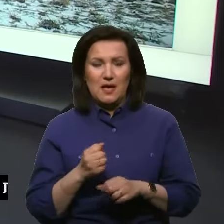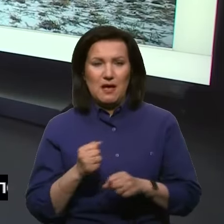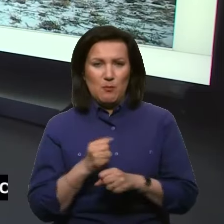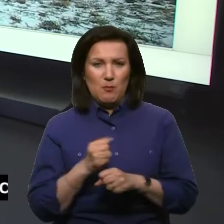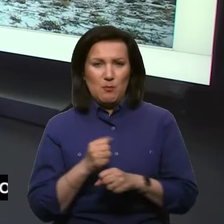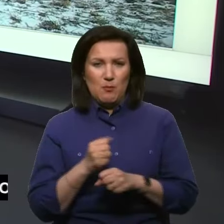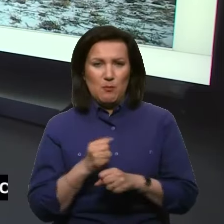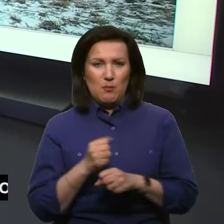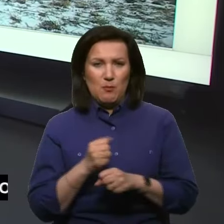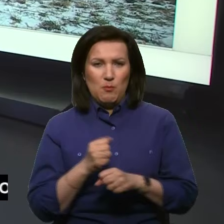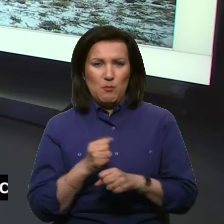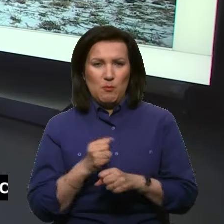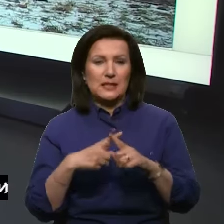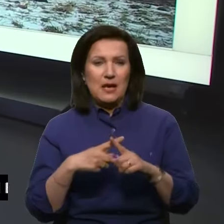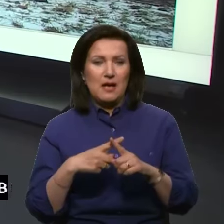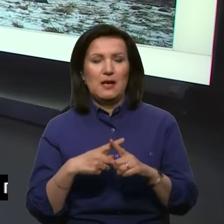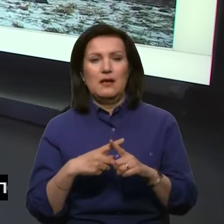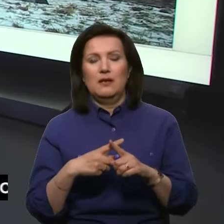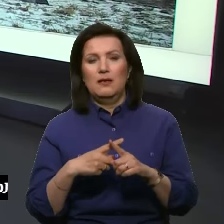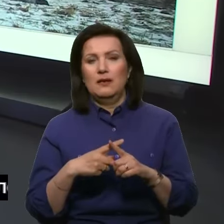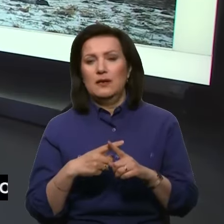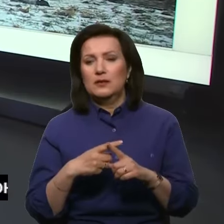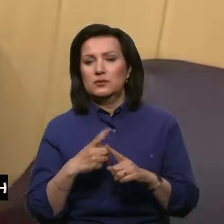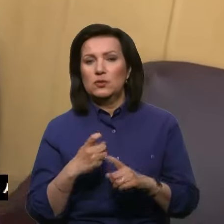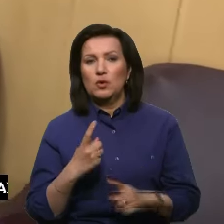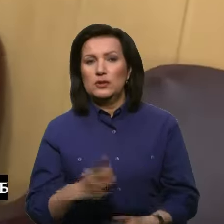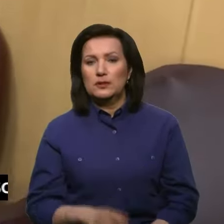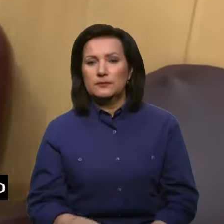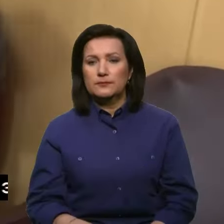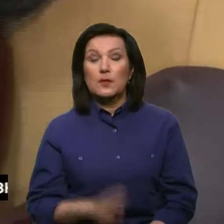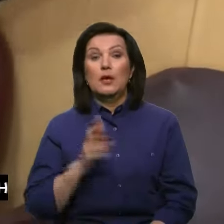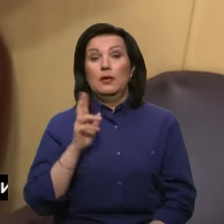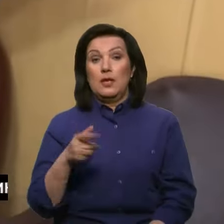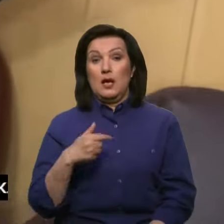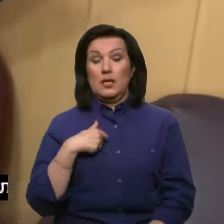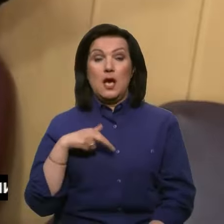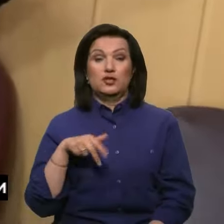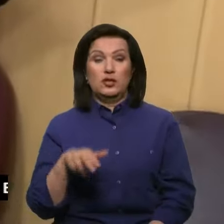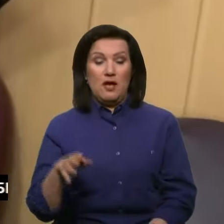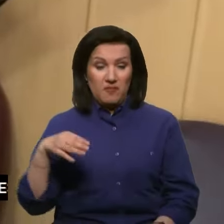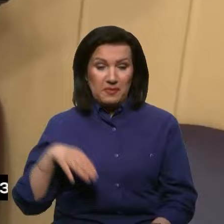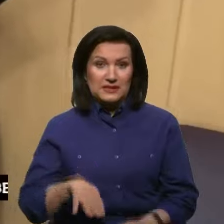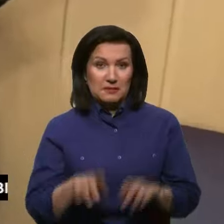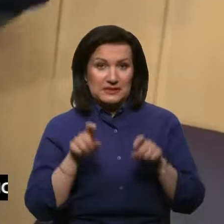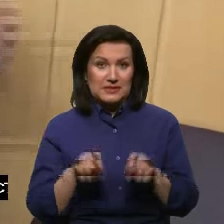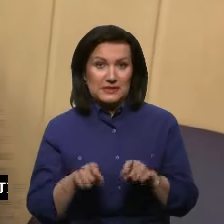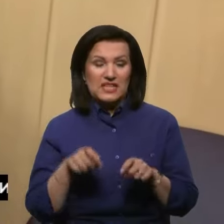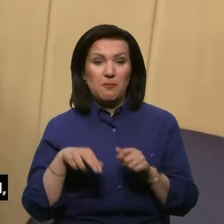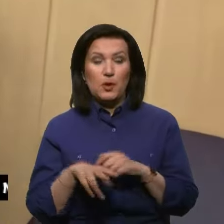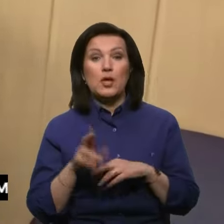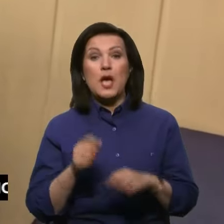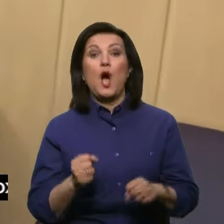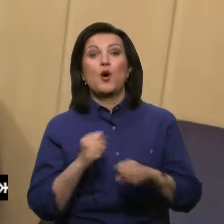російської ракети Х-101. Нікіта Галка з подробицями. Ну як? Я йшла у подземці там сиділа, в переході, воно